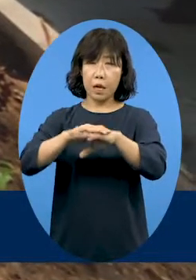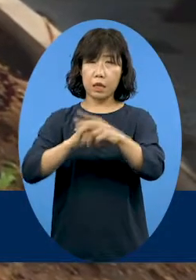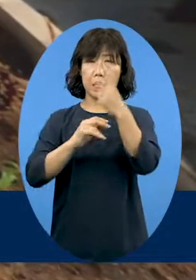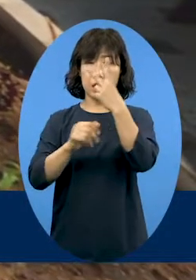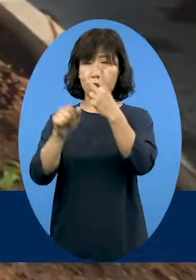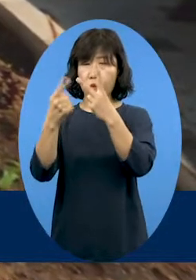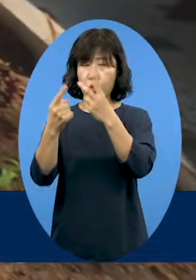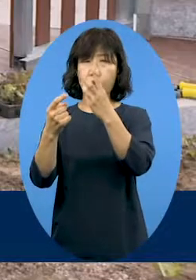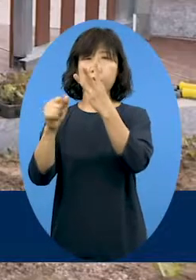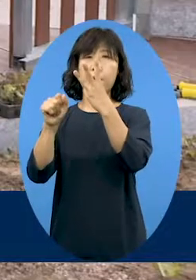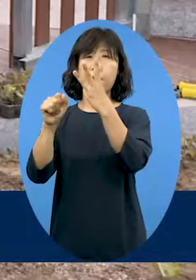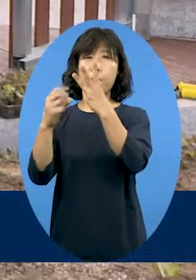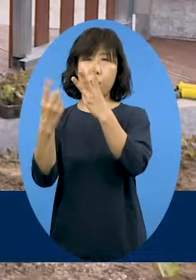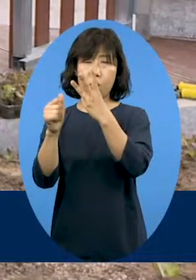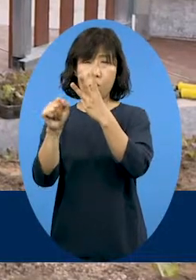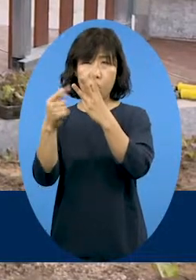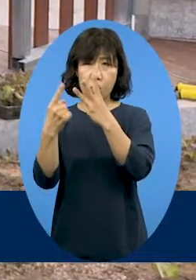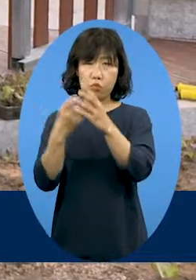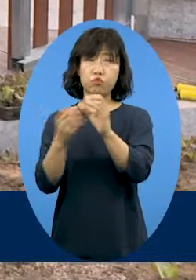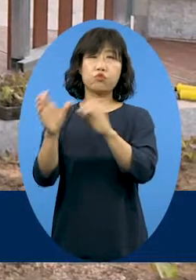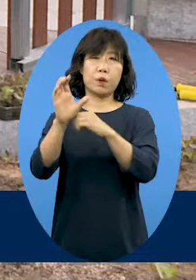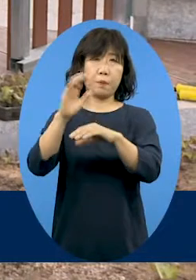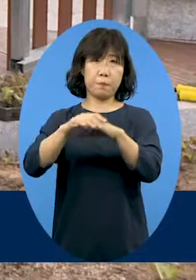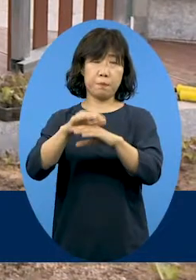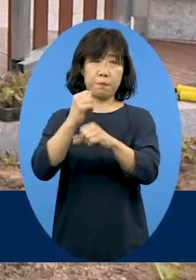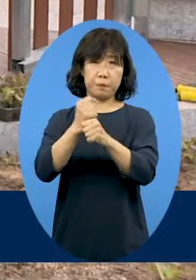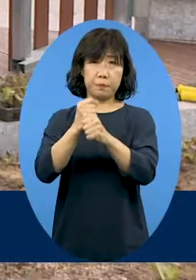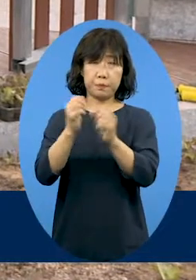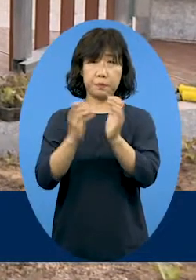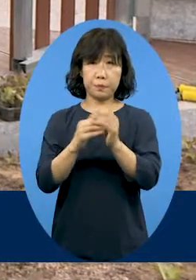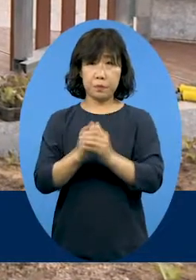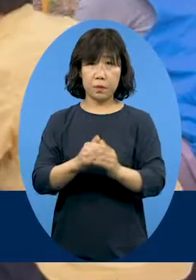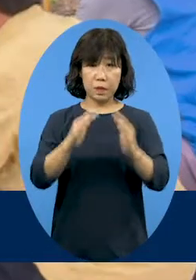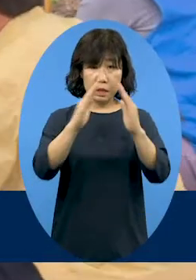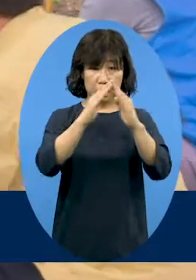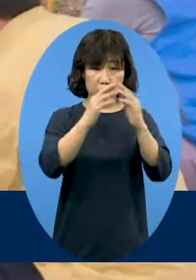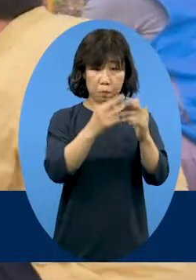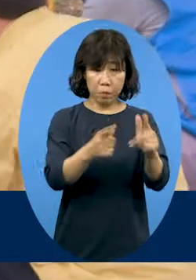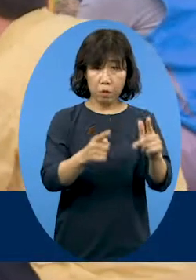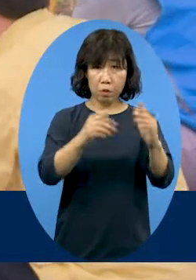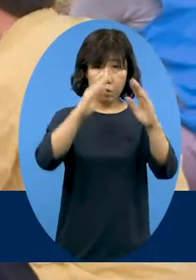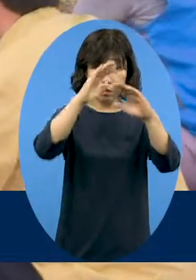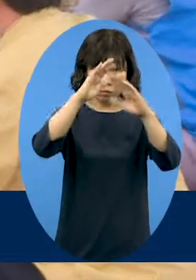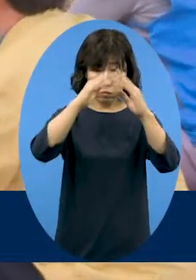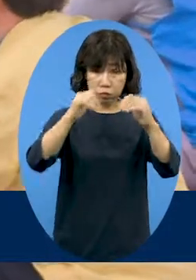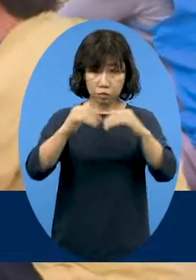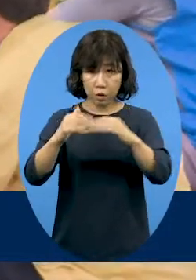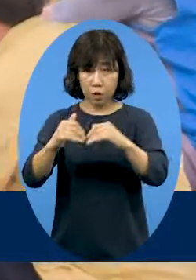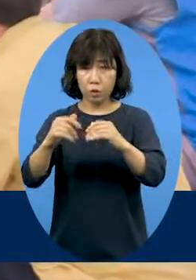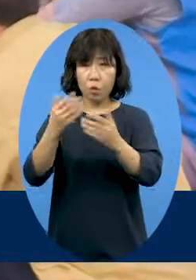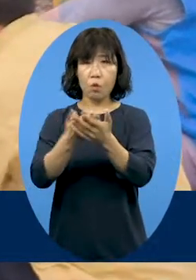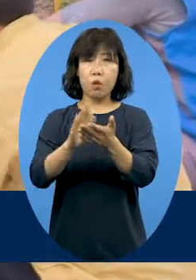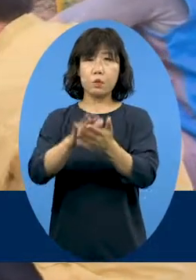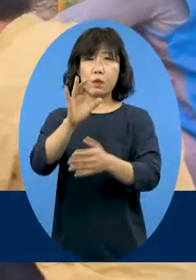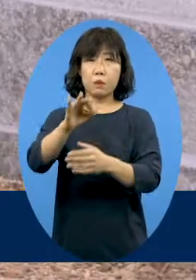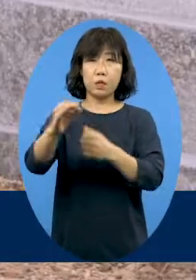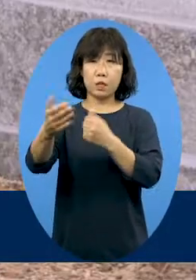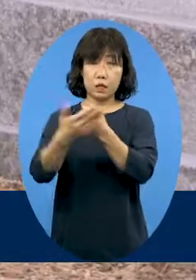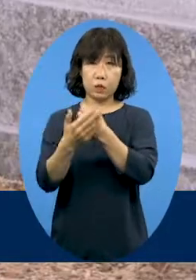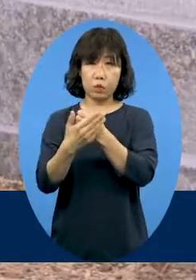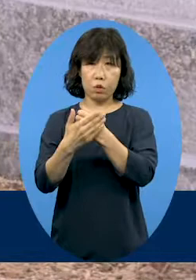2호와 3호를 추가 조성했습니다 꾸는 서울시로부터 빈집 철거 비와 텃밭 조성 공사비를 지원받아